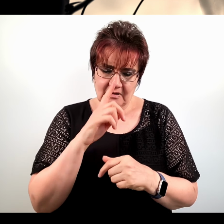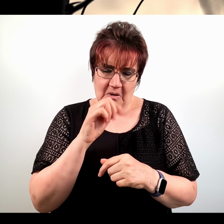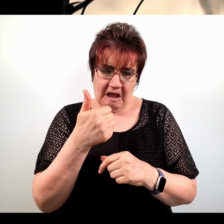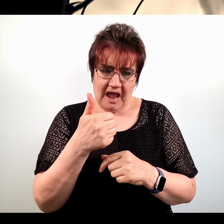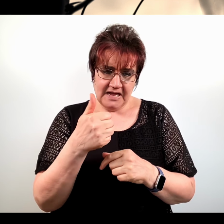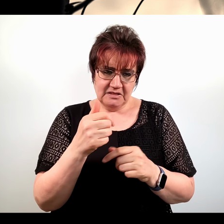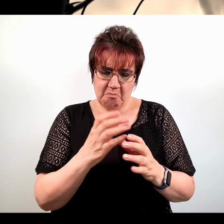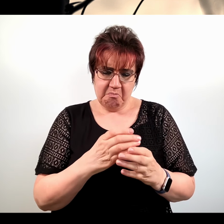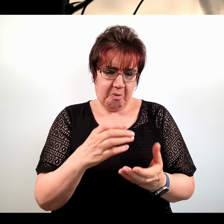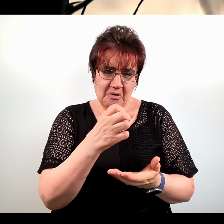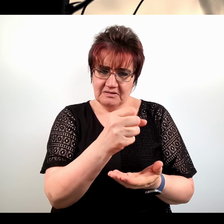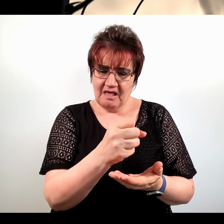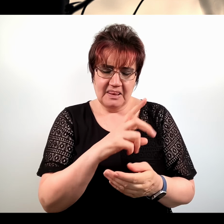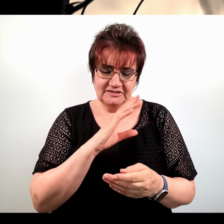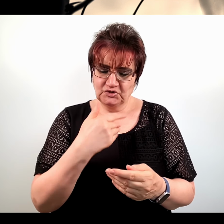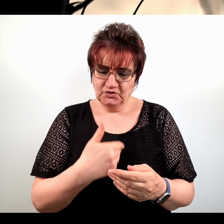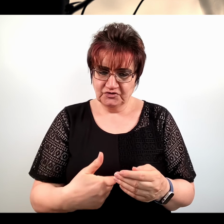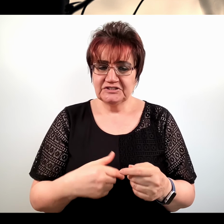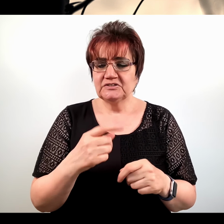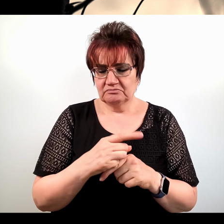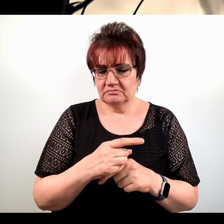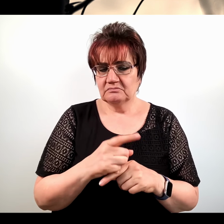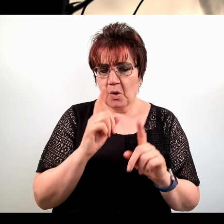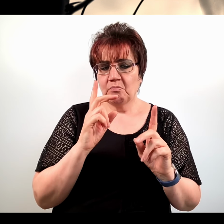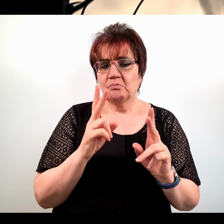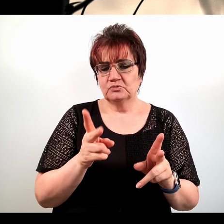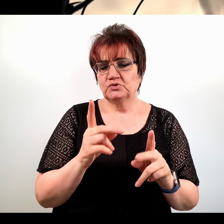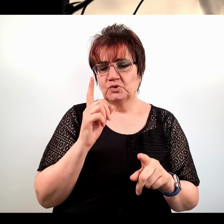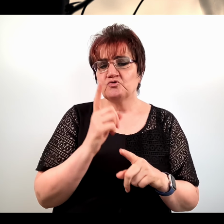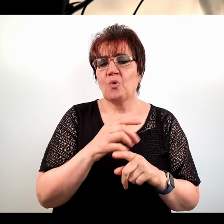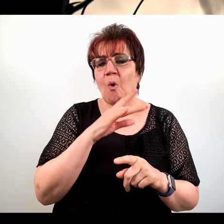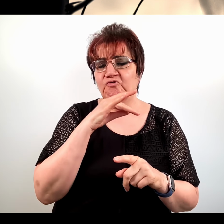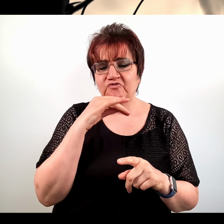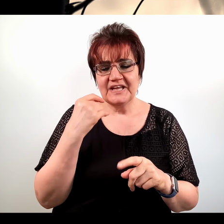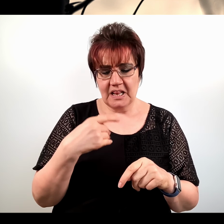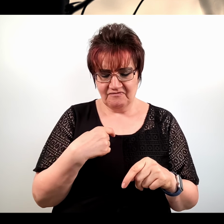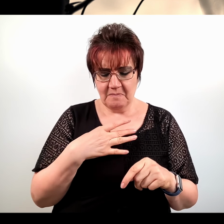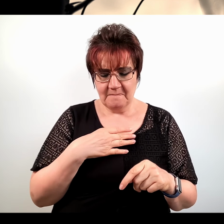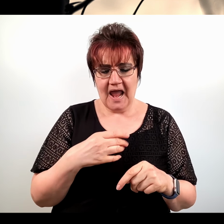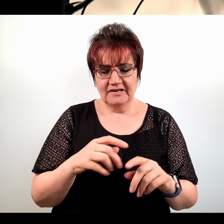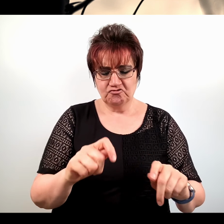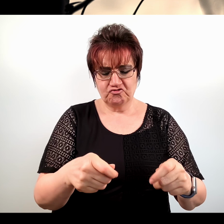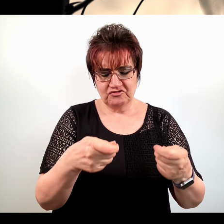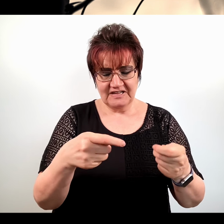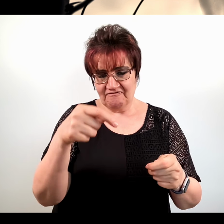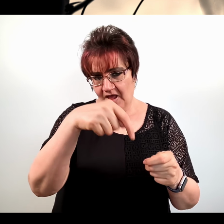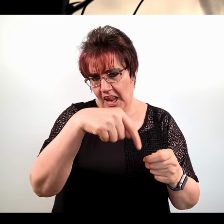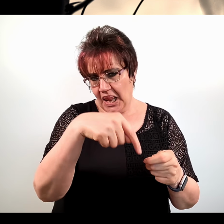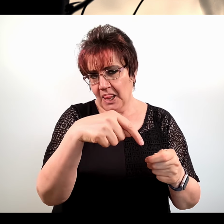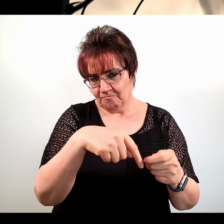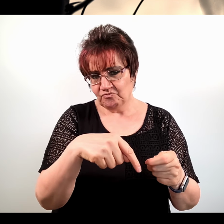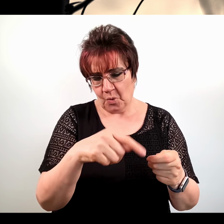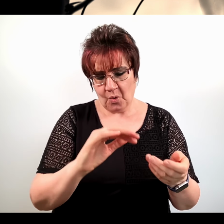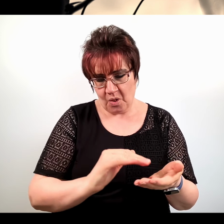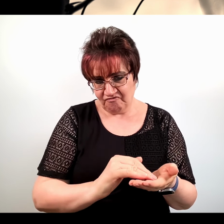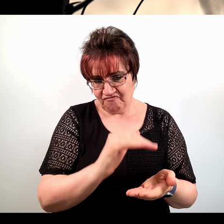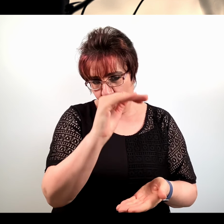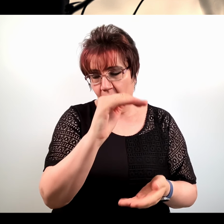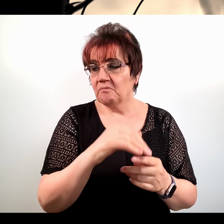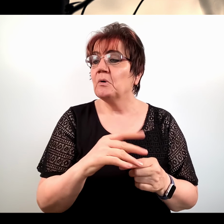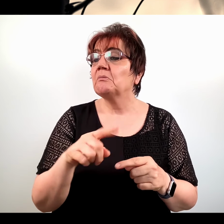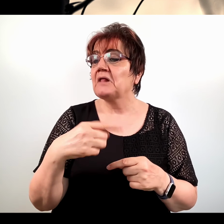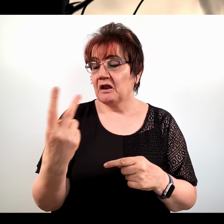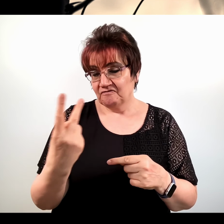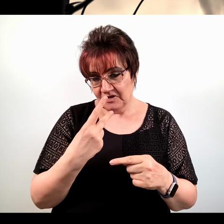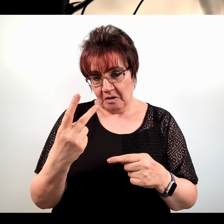nicht mit einem Beutel zufrieden. Es sollte schon so viel sein, wie hier in mein Stiefel reinpasst. So werden wir dann